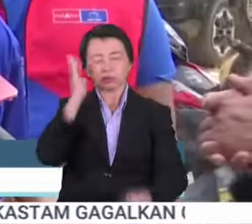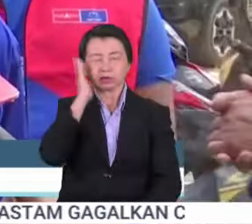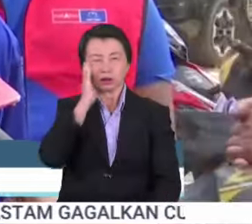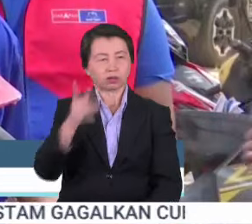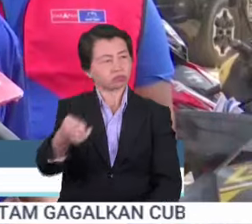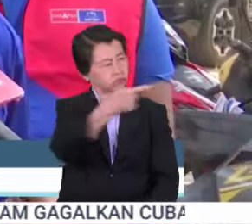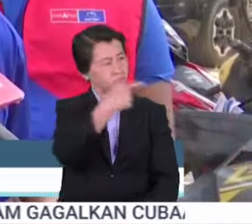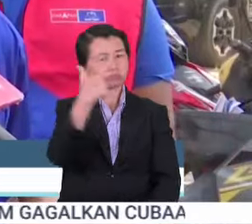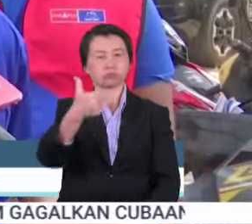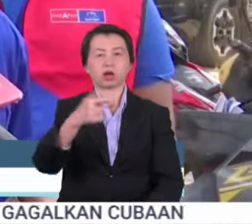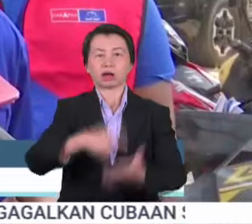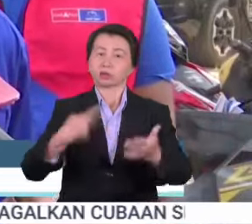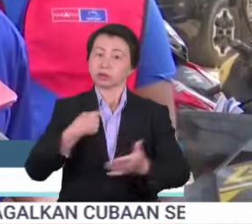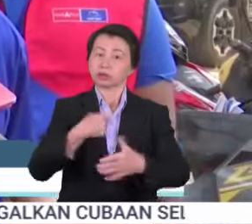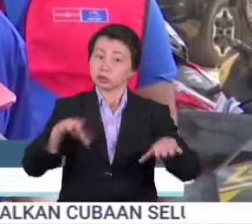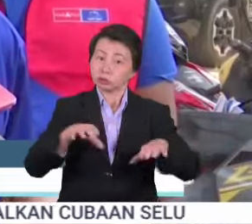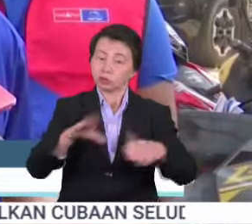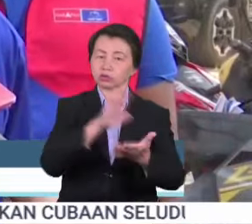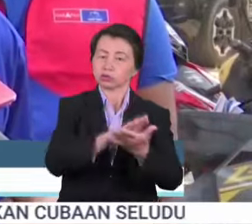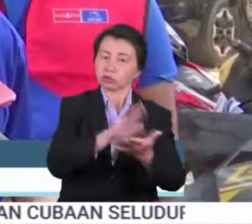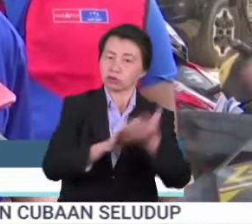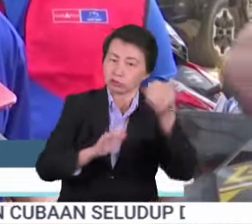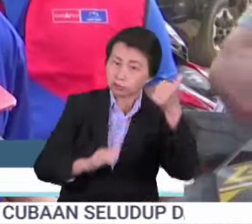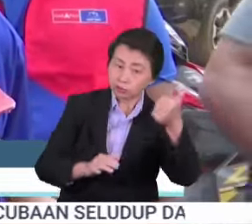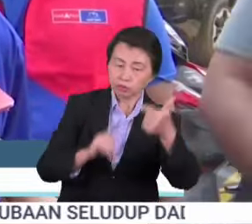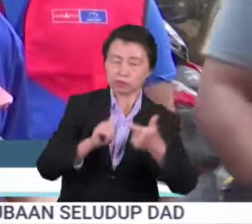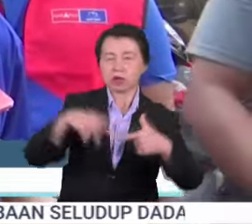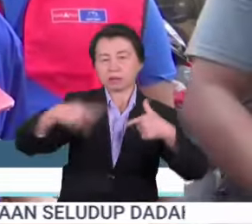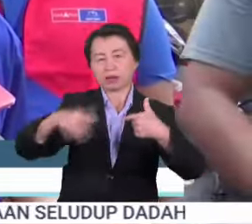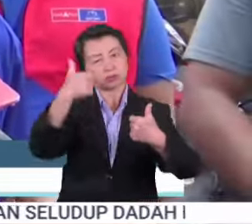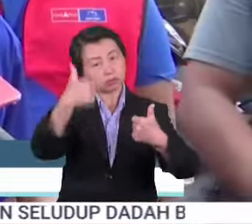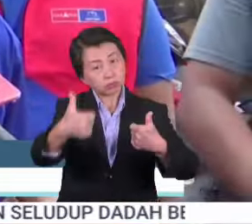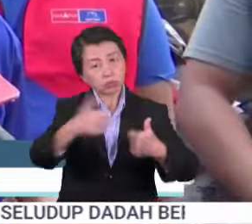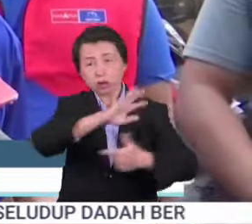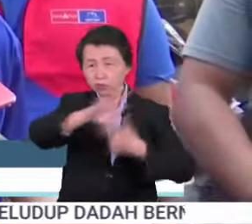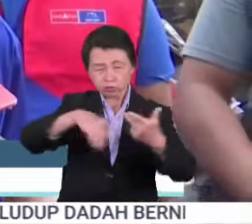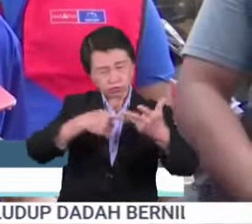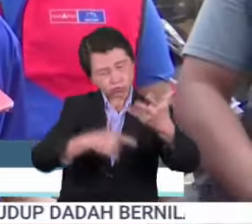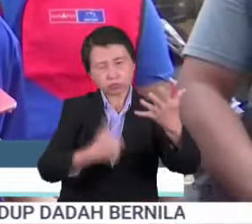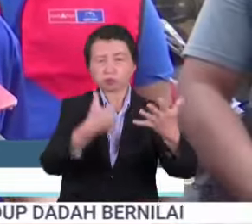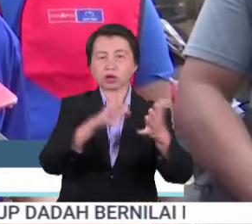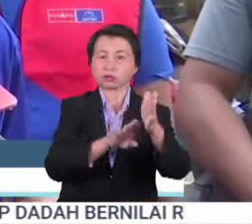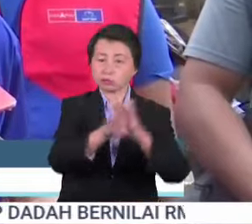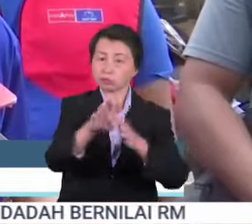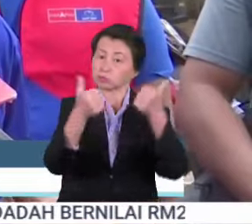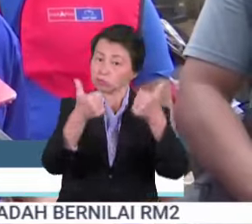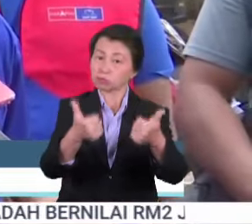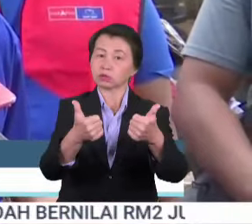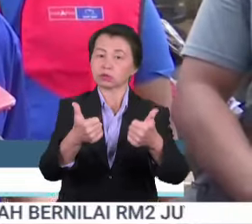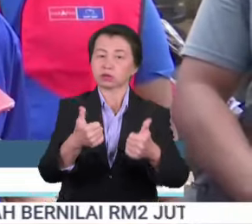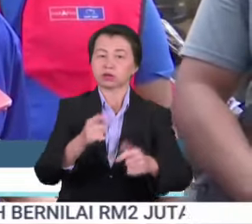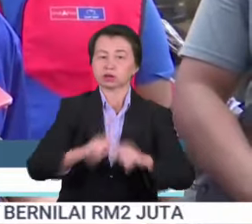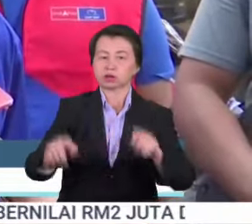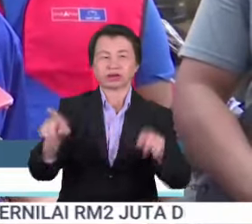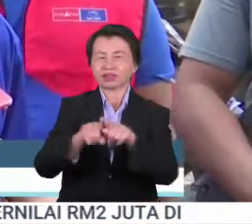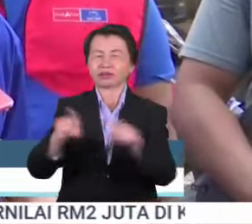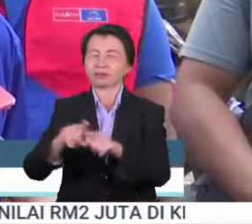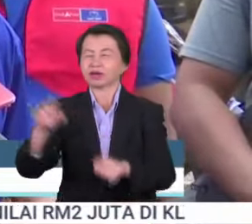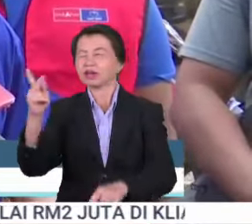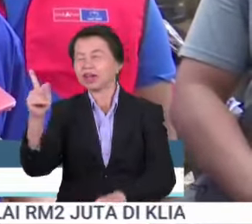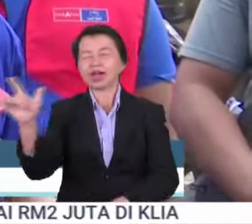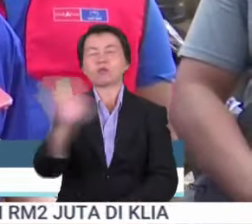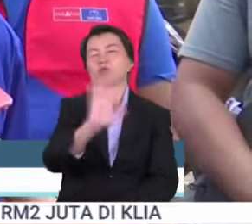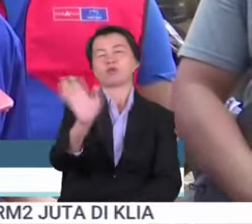apa yang kita buat ya daripada sekolahnya daripada pasarnya kita ada pembangunan tapi tak sama dengan Kuala